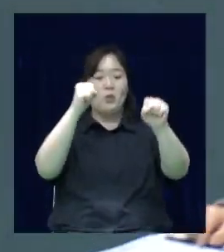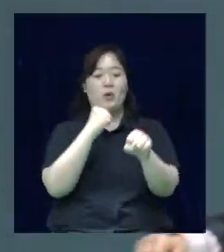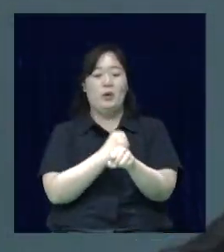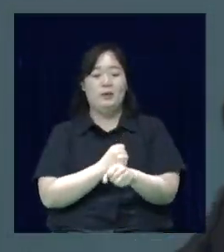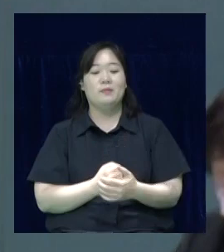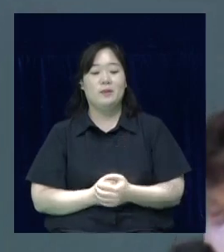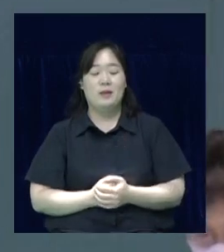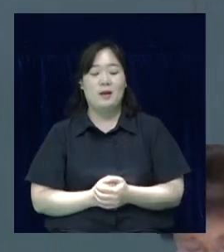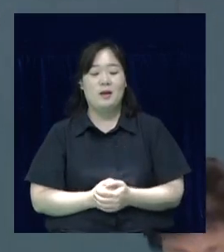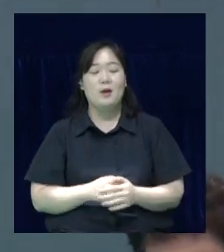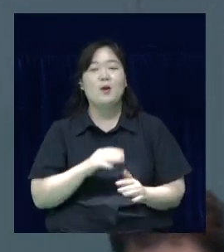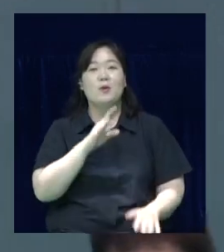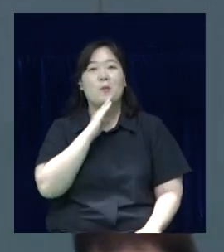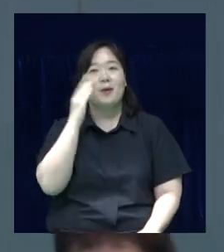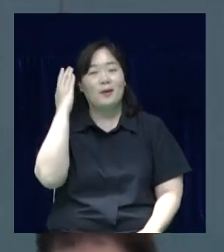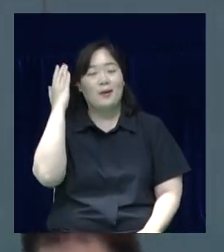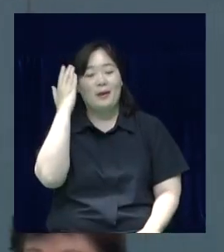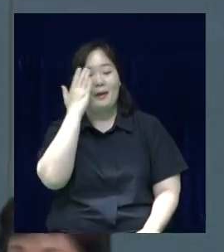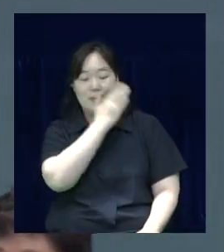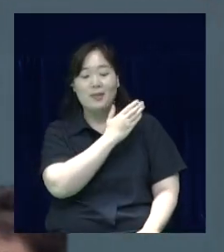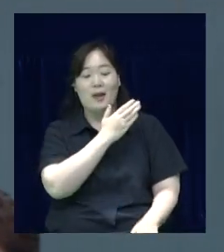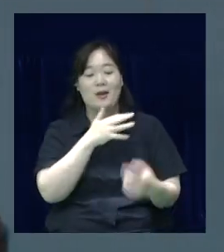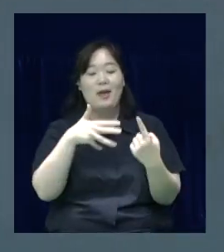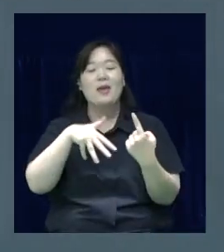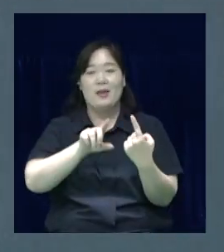굉장히 깔끔하게 예. 1차 시기를